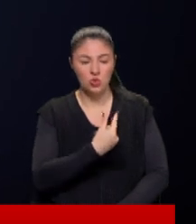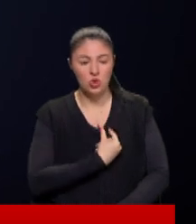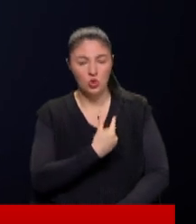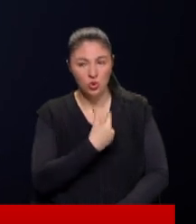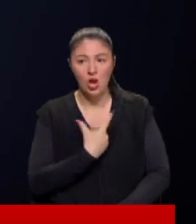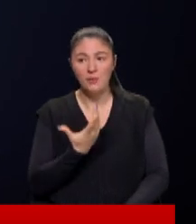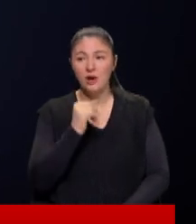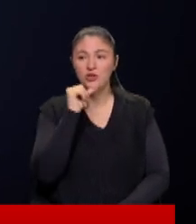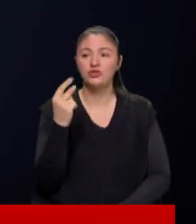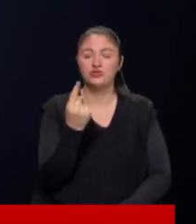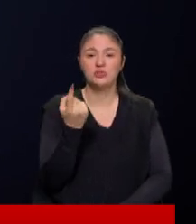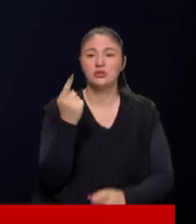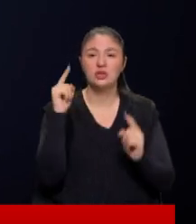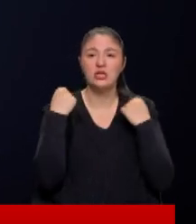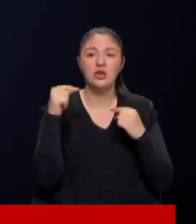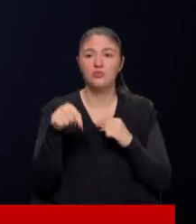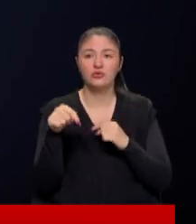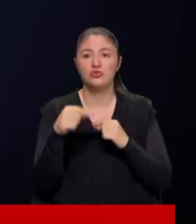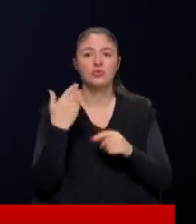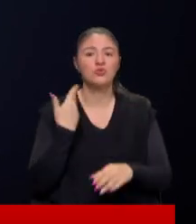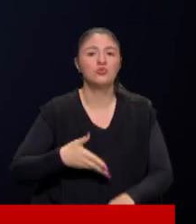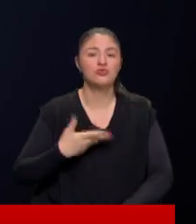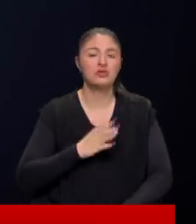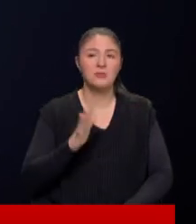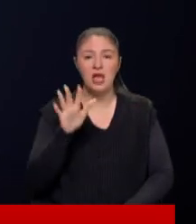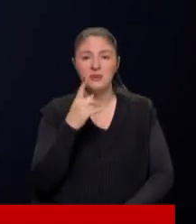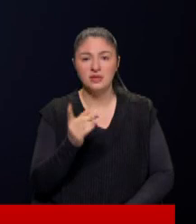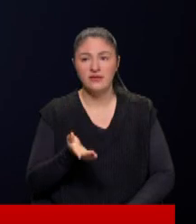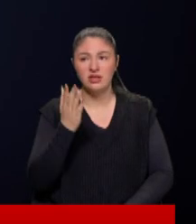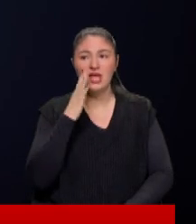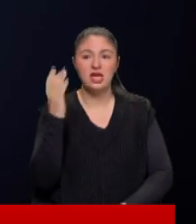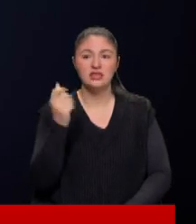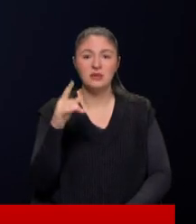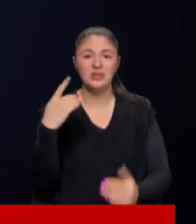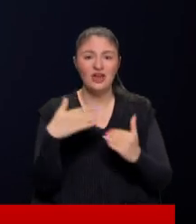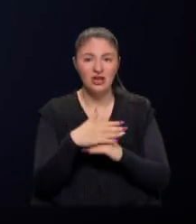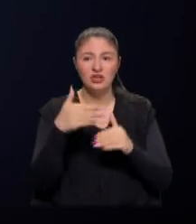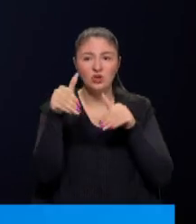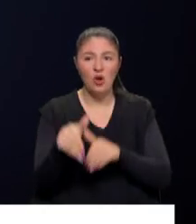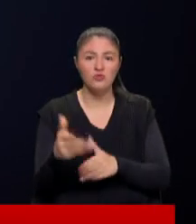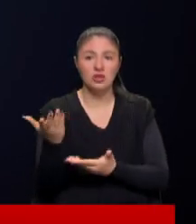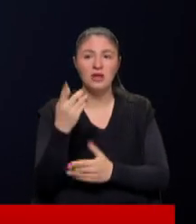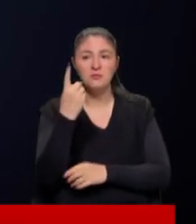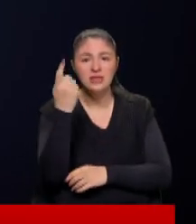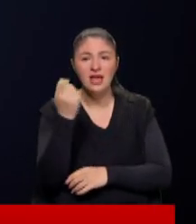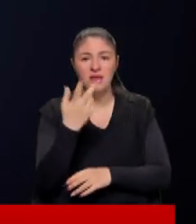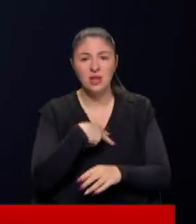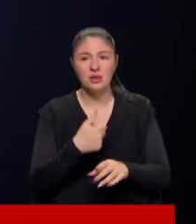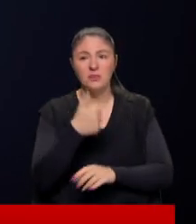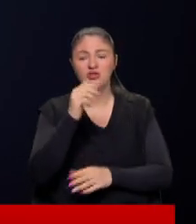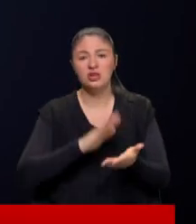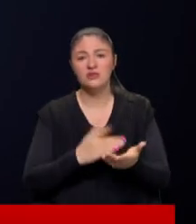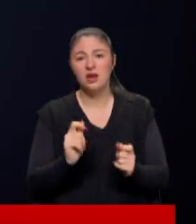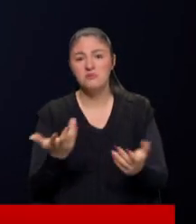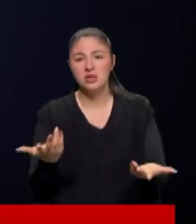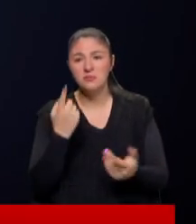ama hiçbir yetkili burada umursamıyor. 50 binden fazla insanı bir gecede gömdüler. Bir tane belediye başkanı